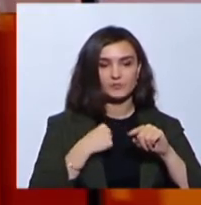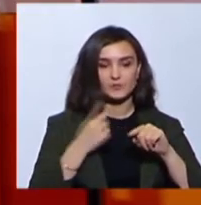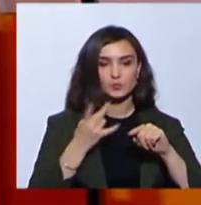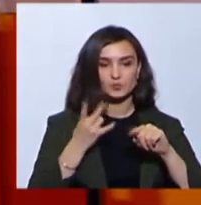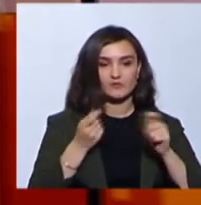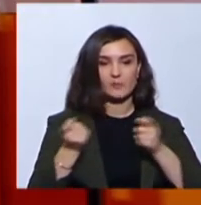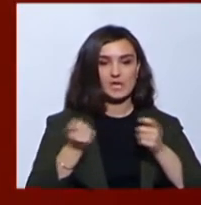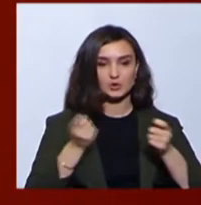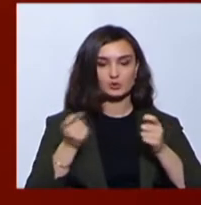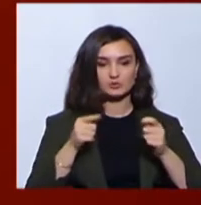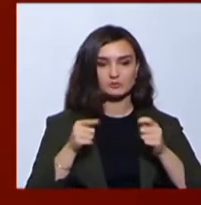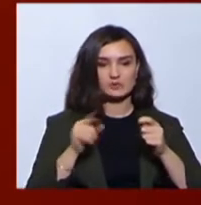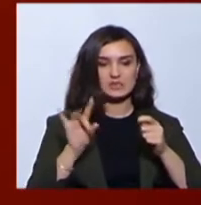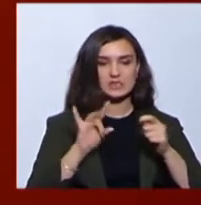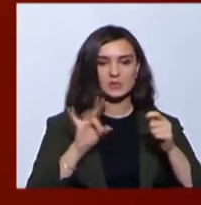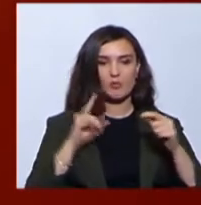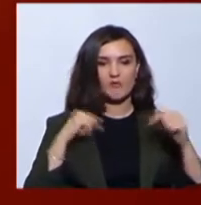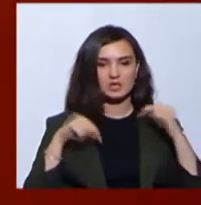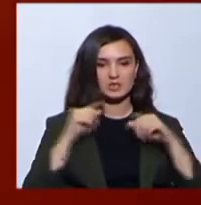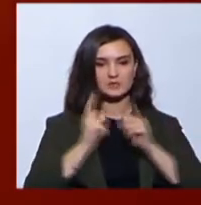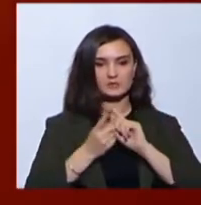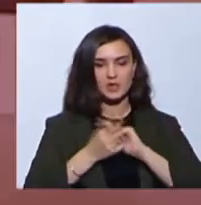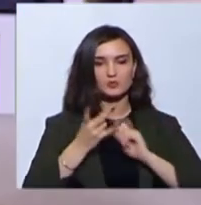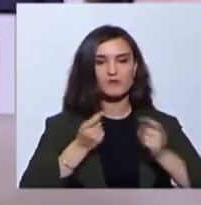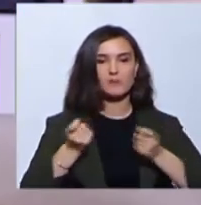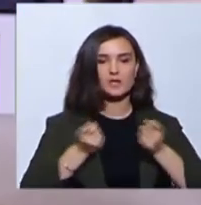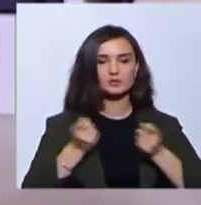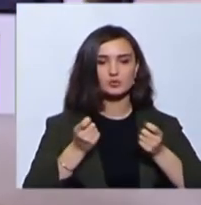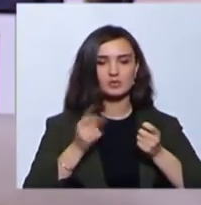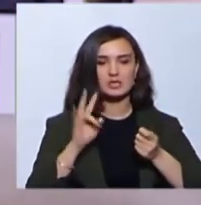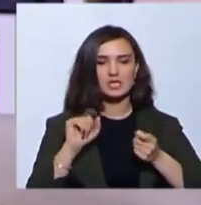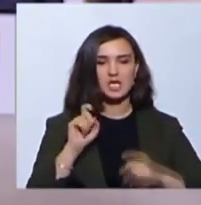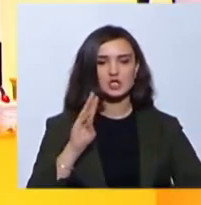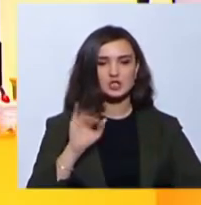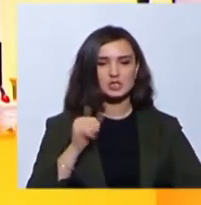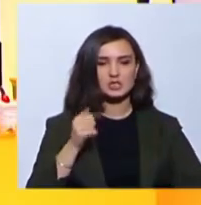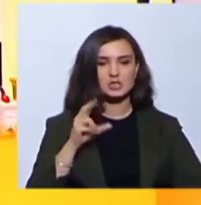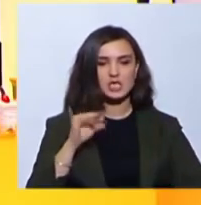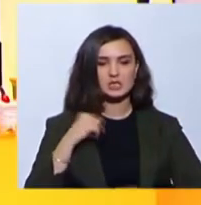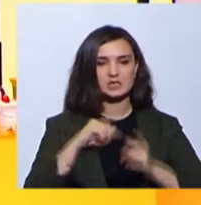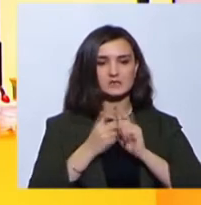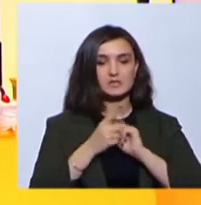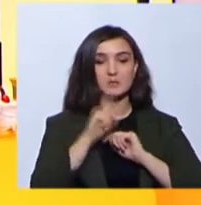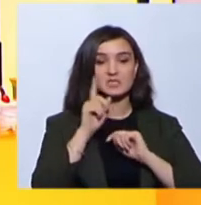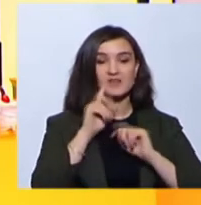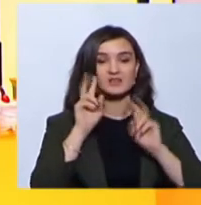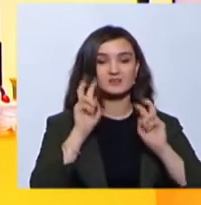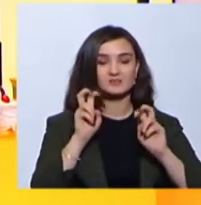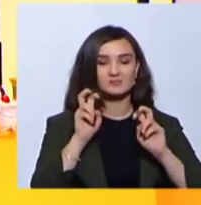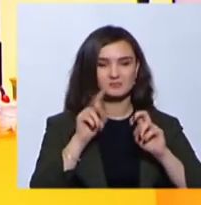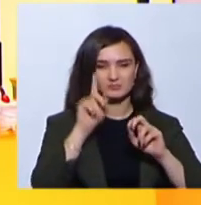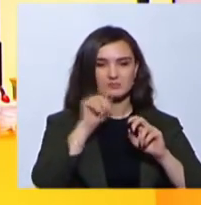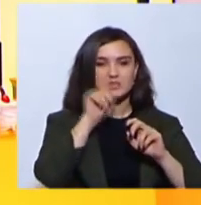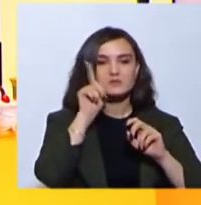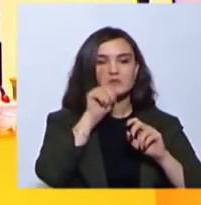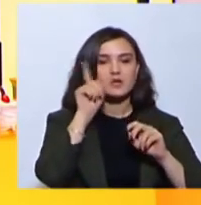უნდა მართოთ ცხიმოვანი ცვლაც უნდა მართოთ ნახშირწყლოვანი ცვლაც წვანე ბანანი უფრო მწვანე